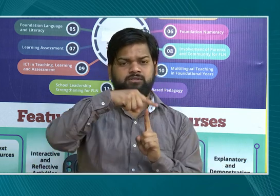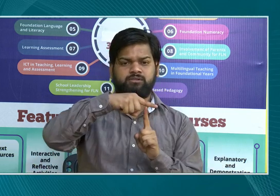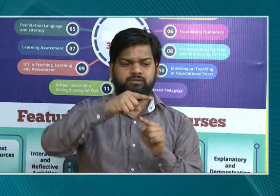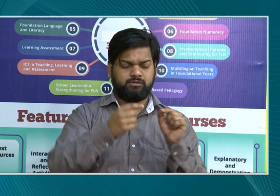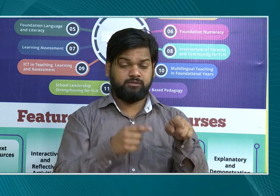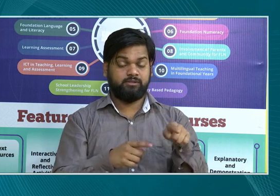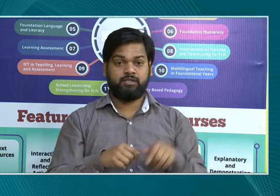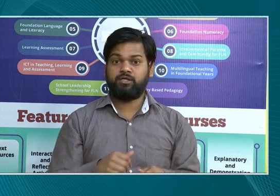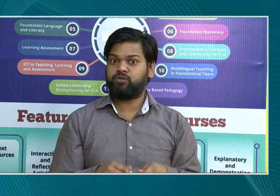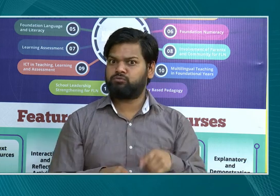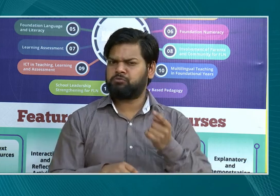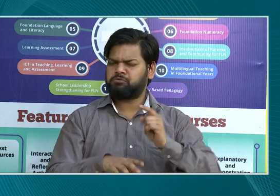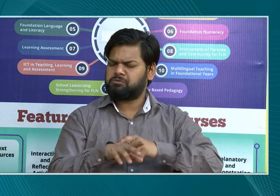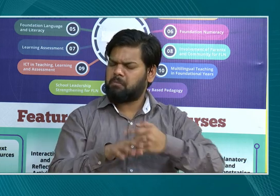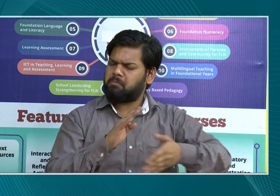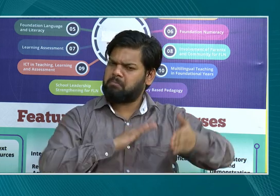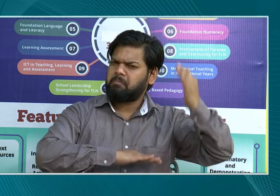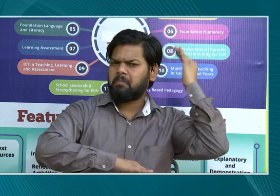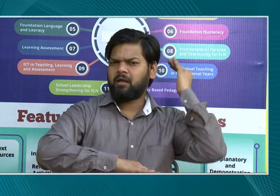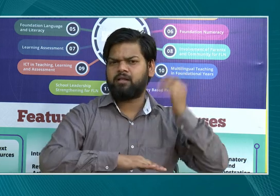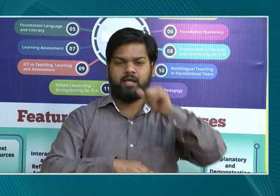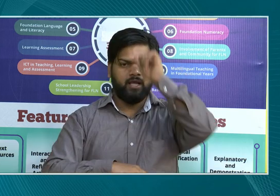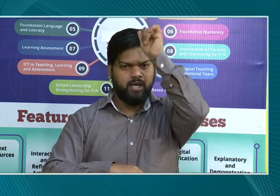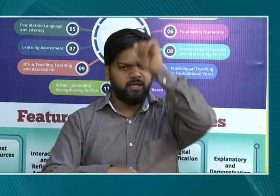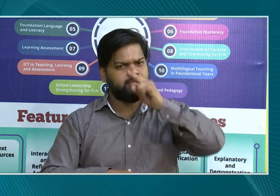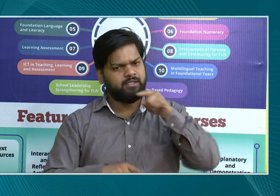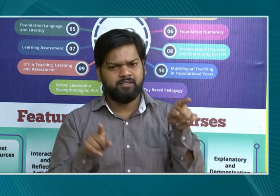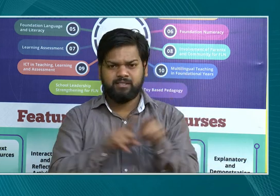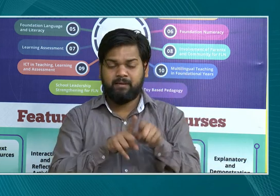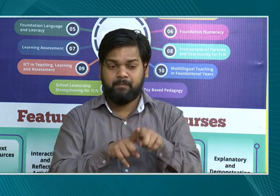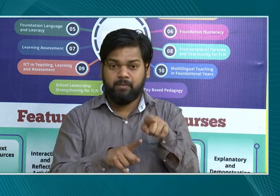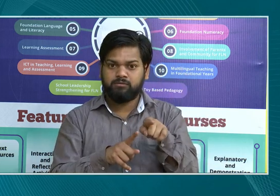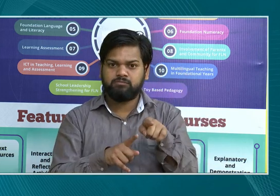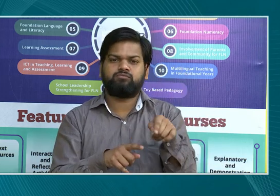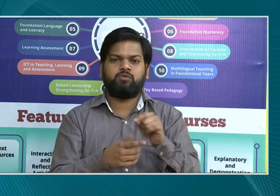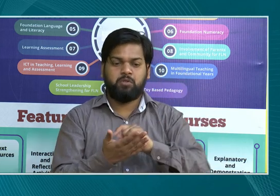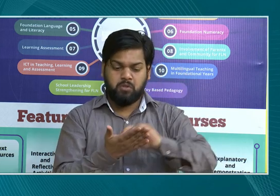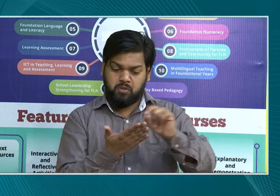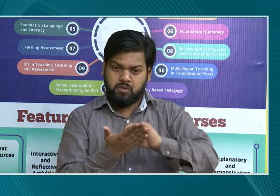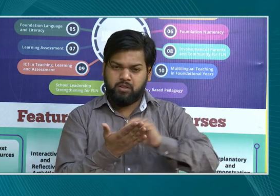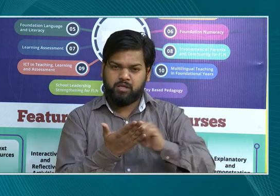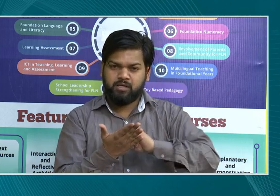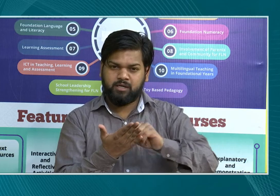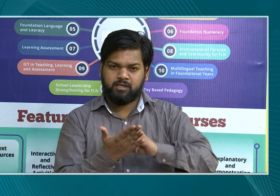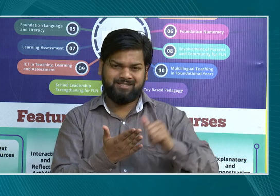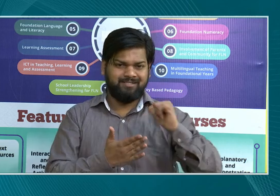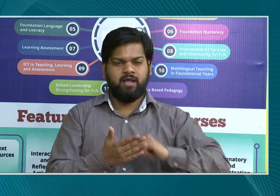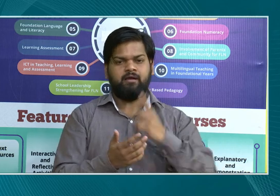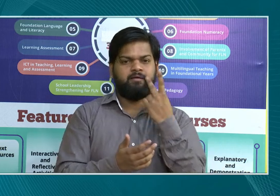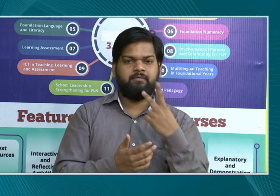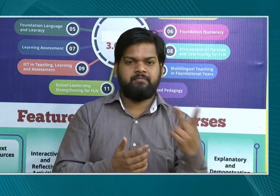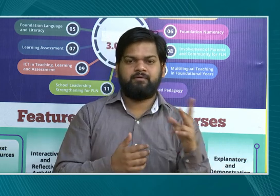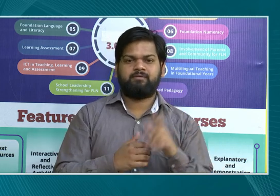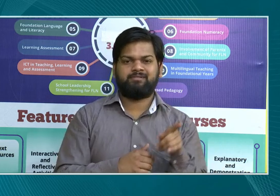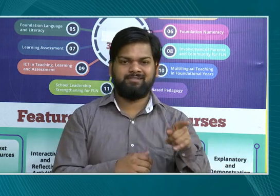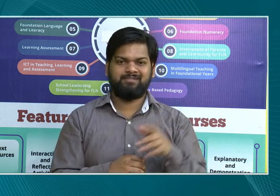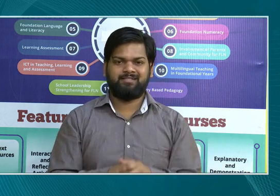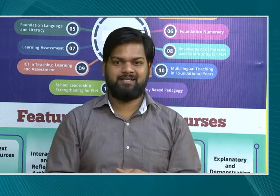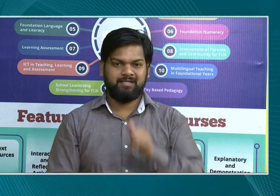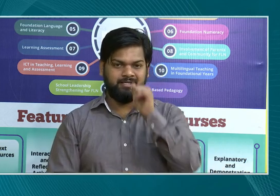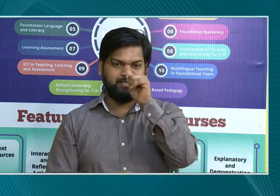लिखने की वो अलग थी और धीरे-धीरे उसके अंदर परिवर्तन हुए आज भी होते जा रहे हैं बिल्कुल चलिए तो राष्ट्र प्रेम से जुड़ा हुआ